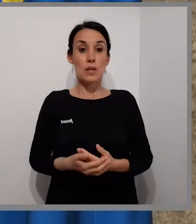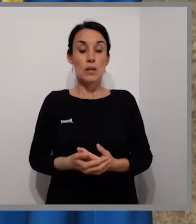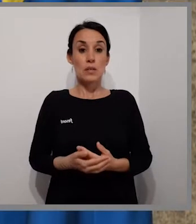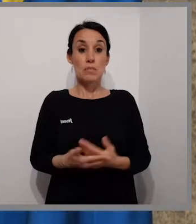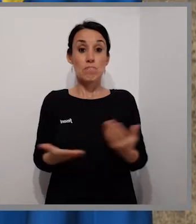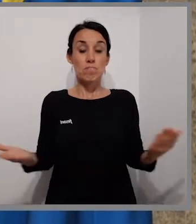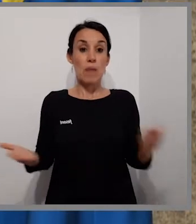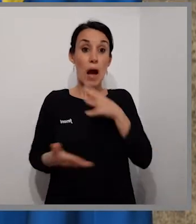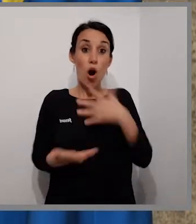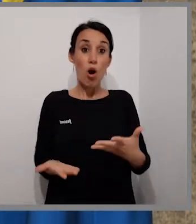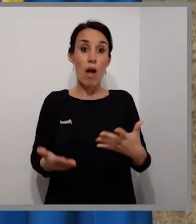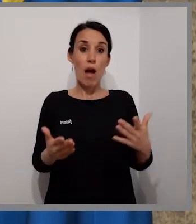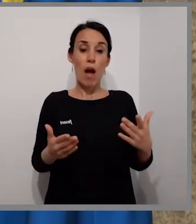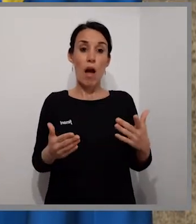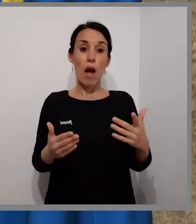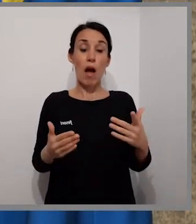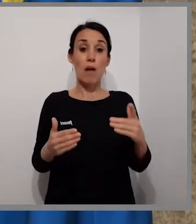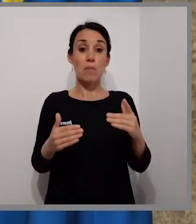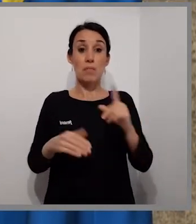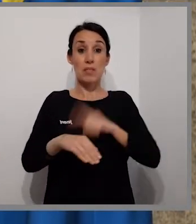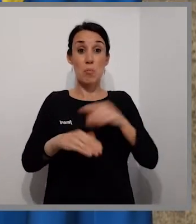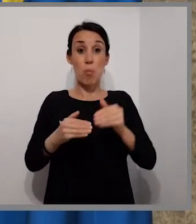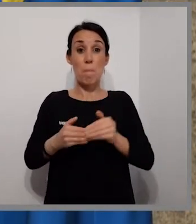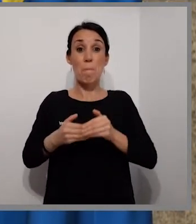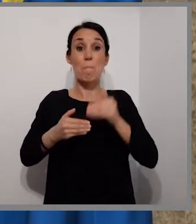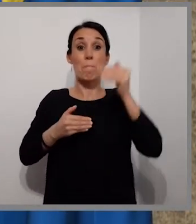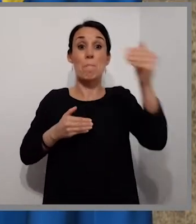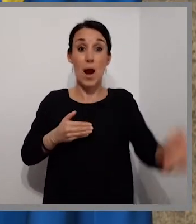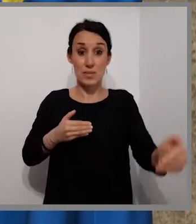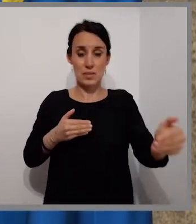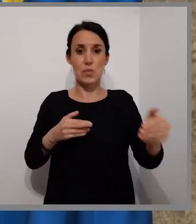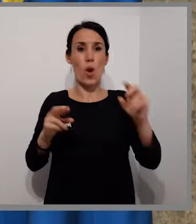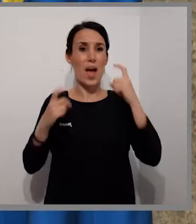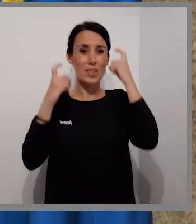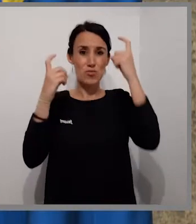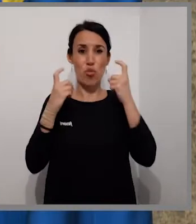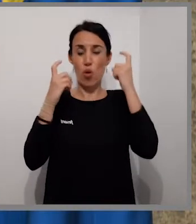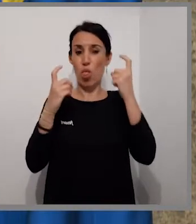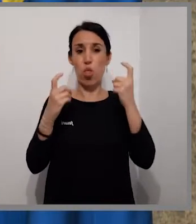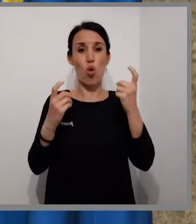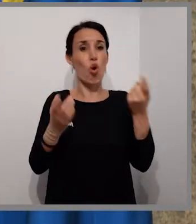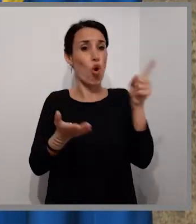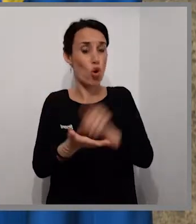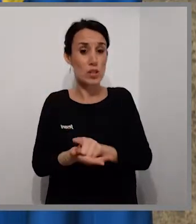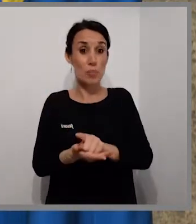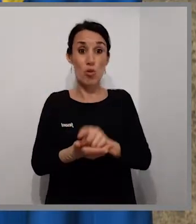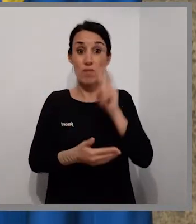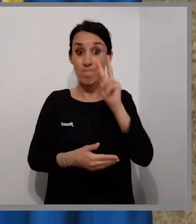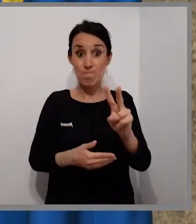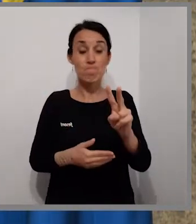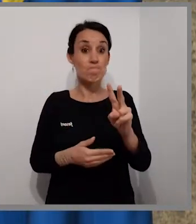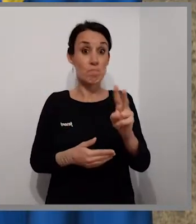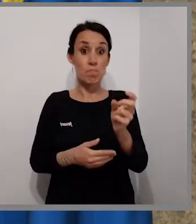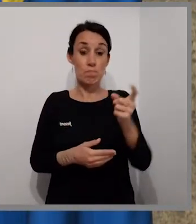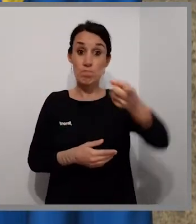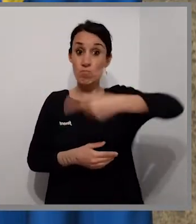que ara, en aquesta nova ampliació, és un nou esforç, però que estic segur que, com veuen, el confinament